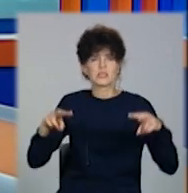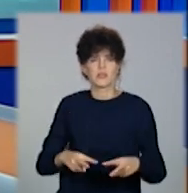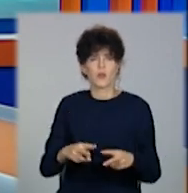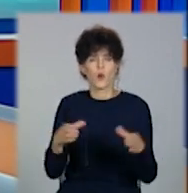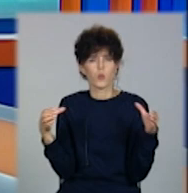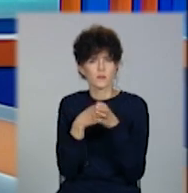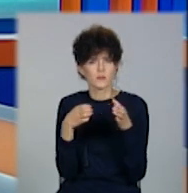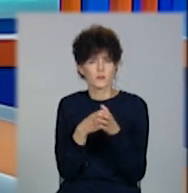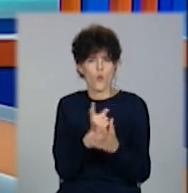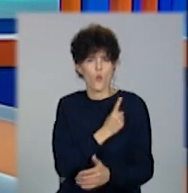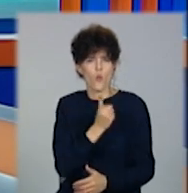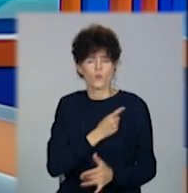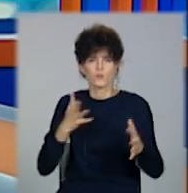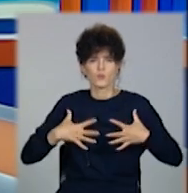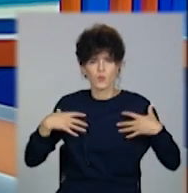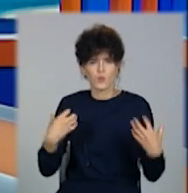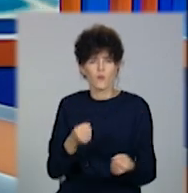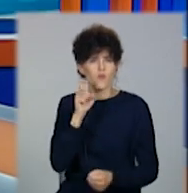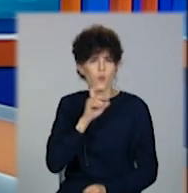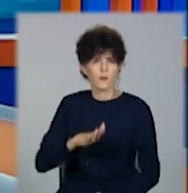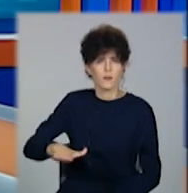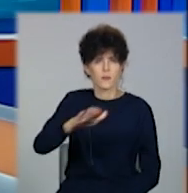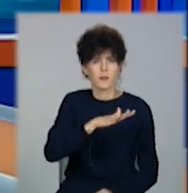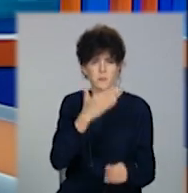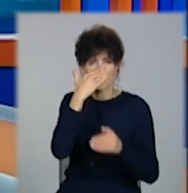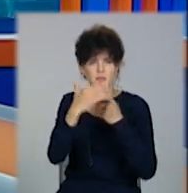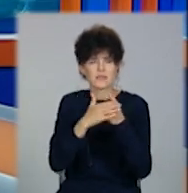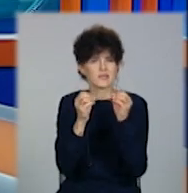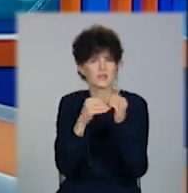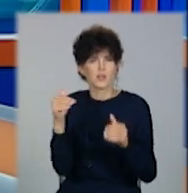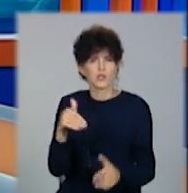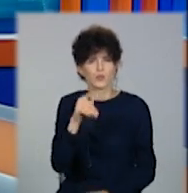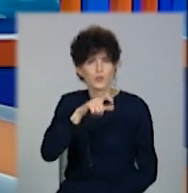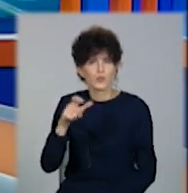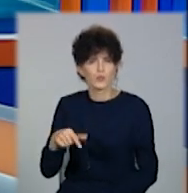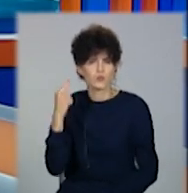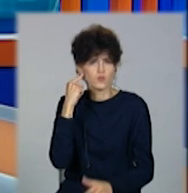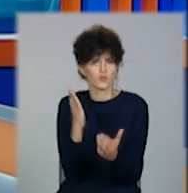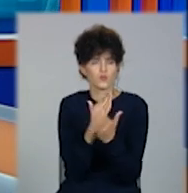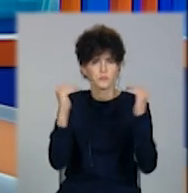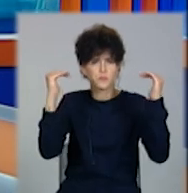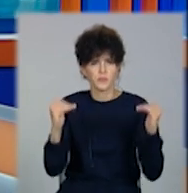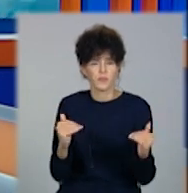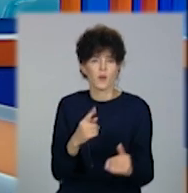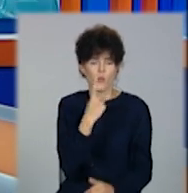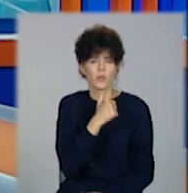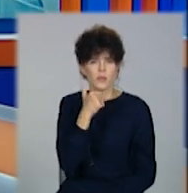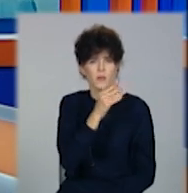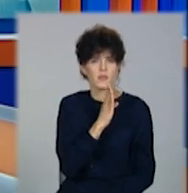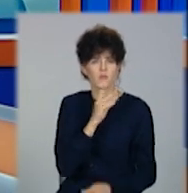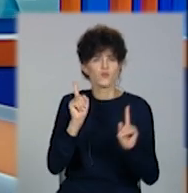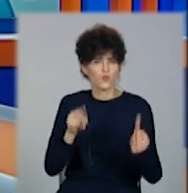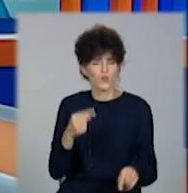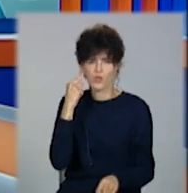здоров'я. В Україні вади слуху мають десятки тисяч людей. Однорічна Віка з Донецька теж не чує голос матері